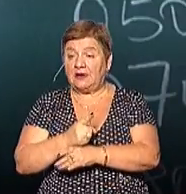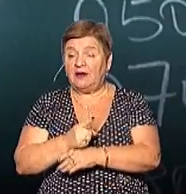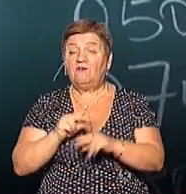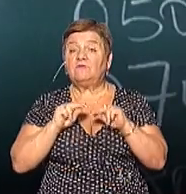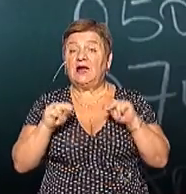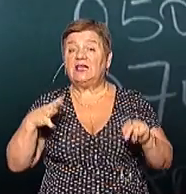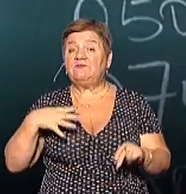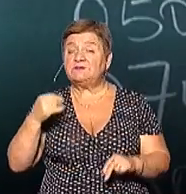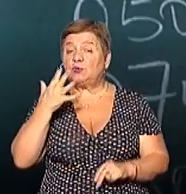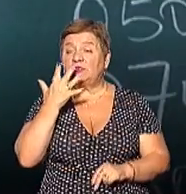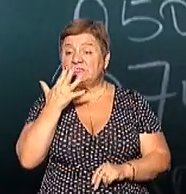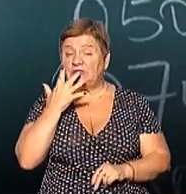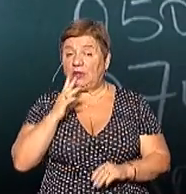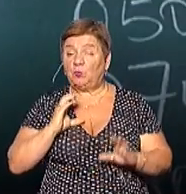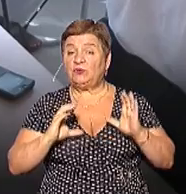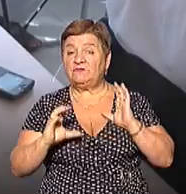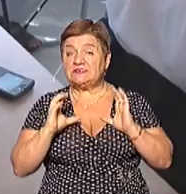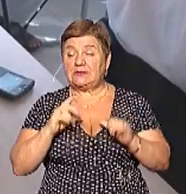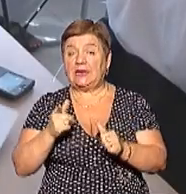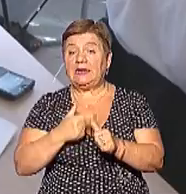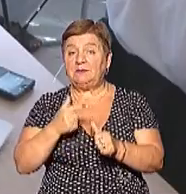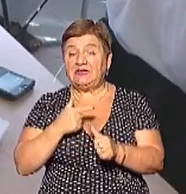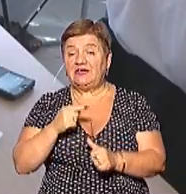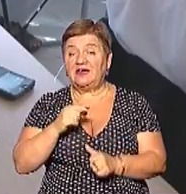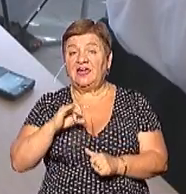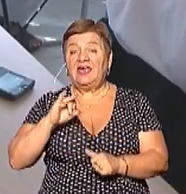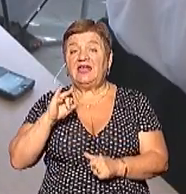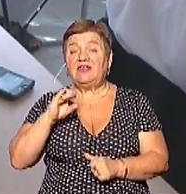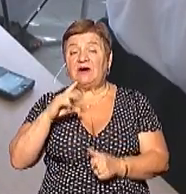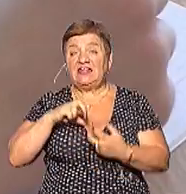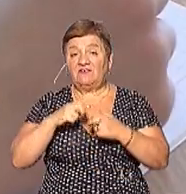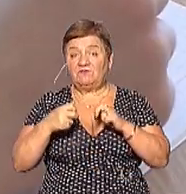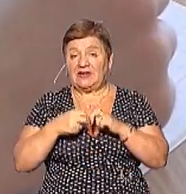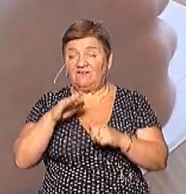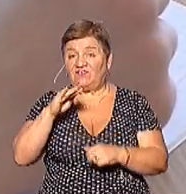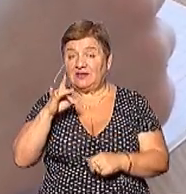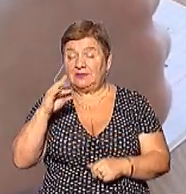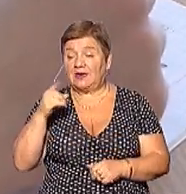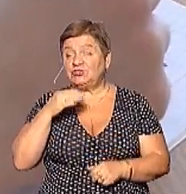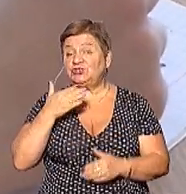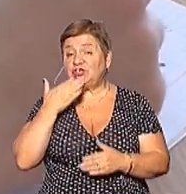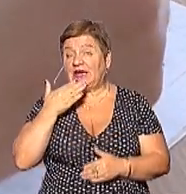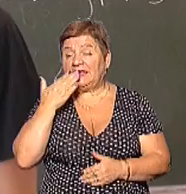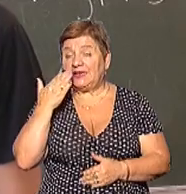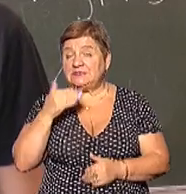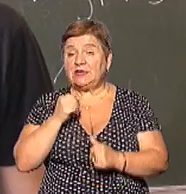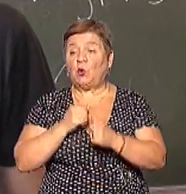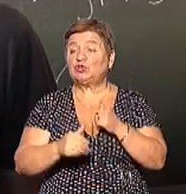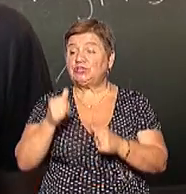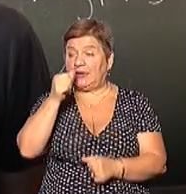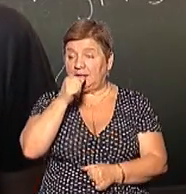викладачем у Львівському національному університеті імені Івана Франка. У літній школі програмування читає лекції щороку.